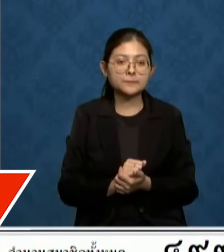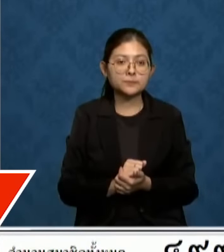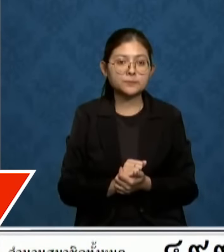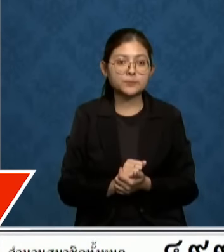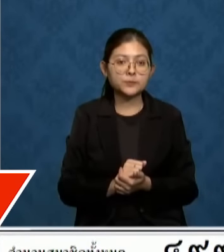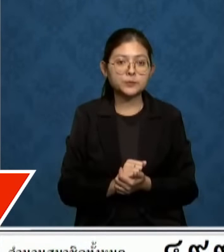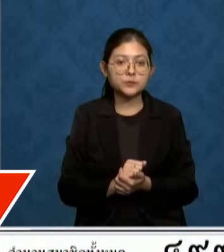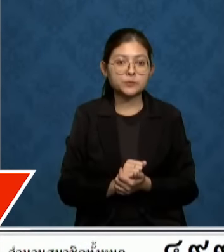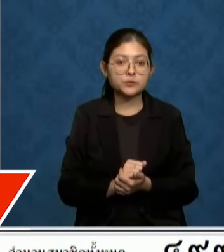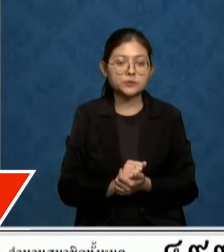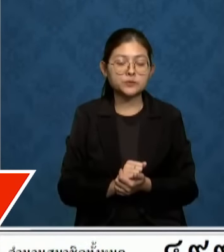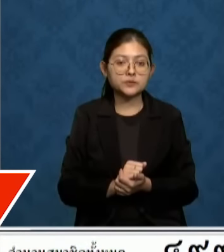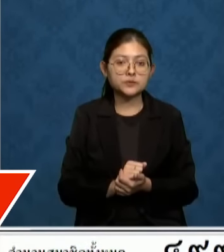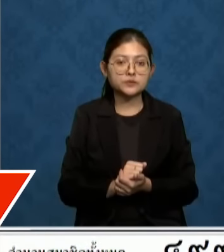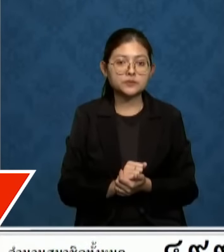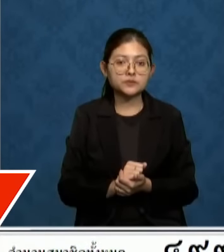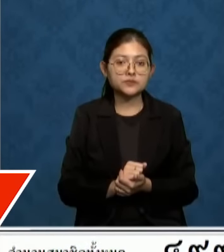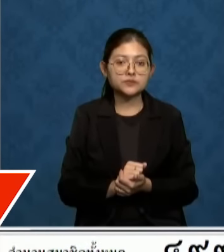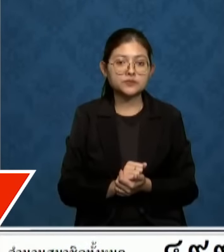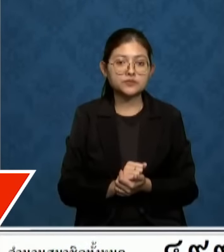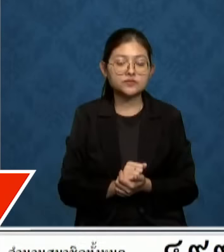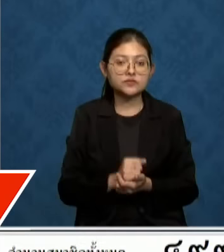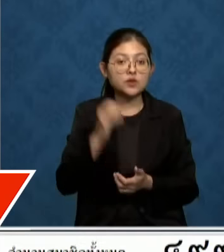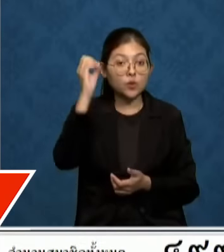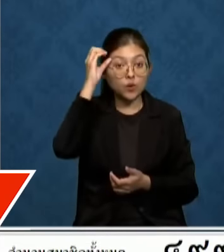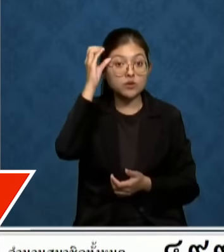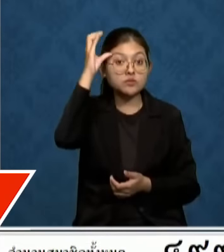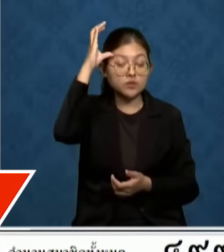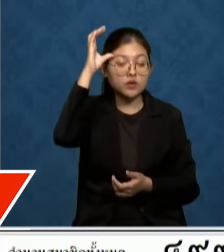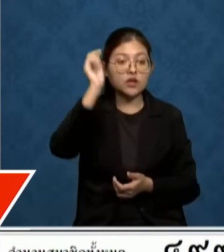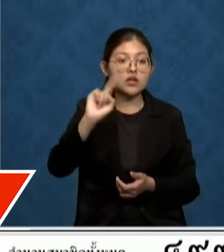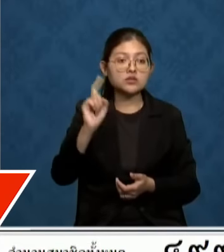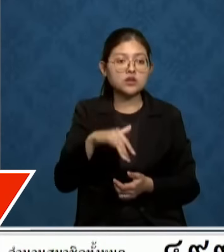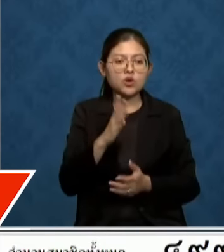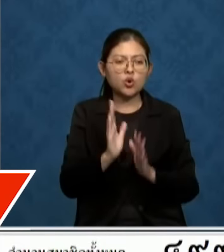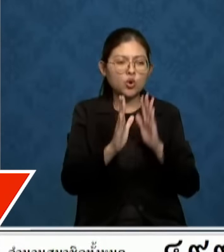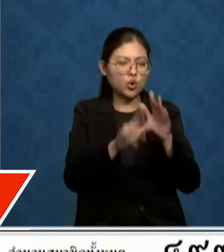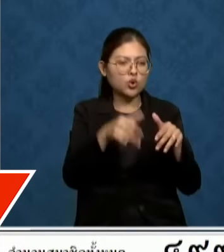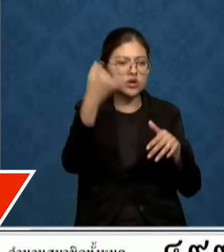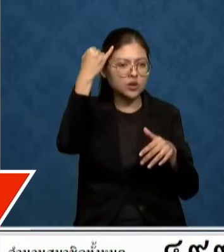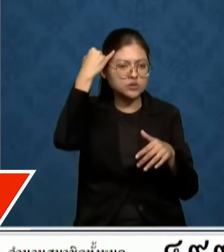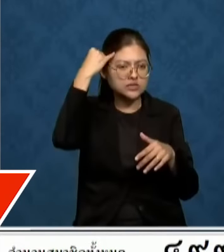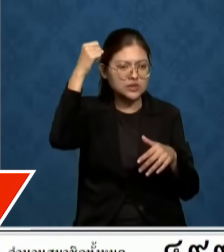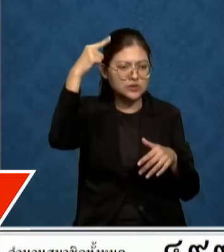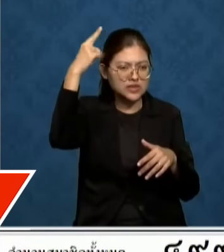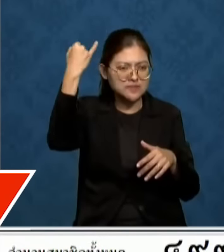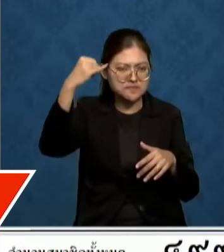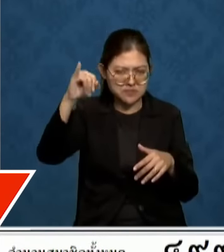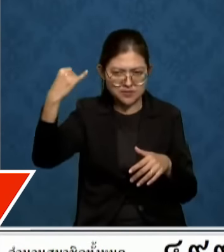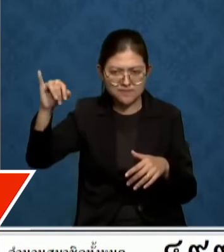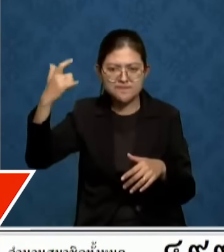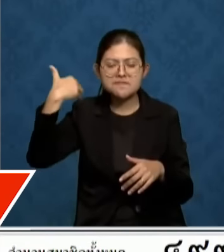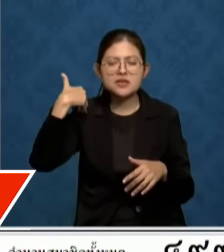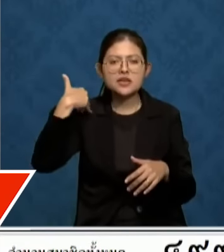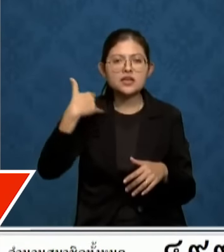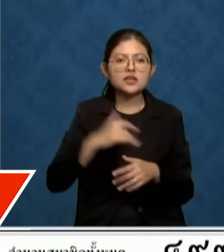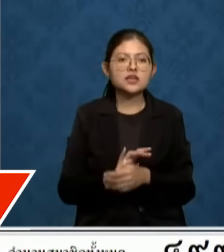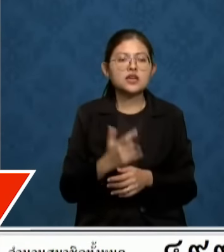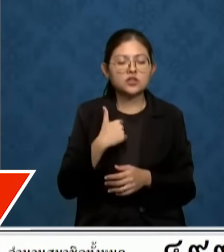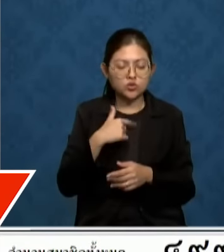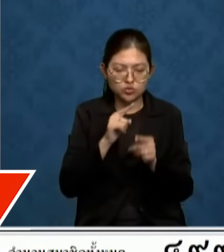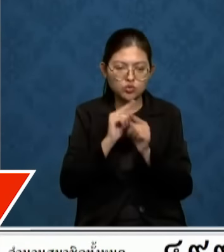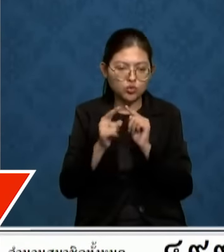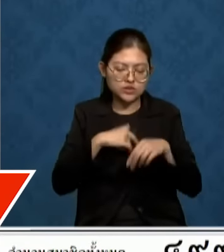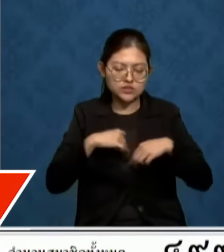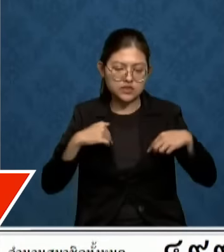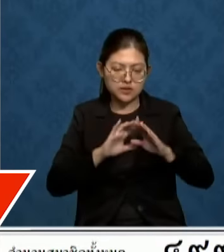ครับเร่งอ่าเร่งให้ความรู้นะครับยังมีผู้เข้าใจผิดนะครับเรื่องปลาหมอคางดำอย่าบอกนะครับเราต้องคุยกันตามตรงนะ